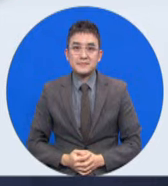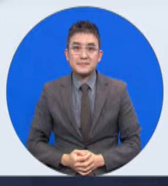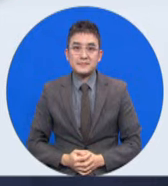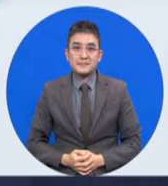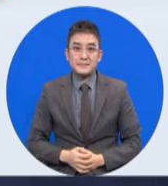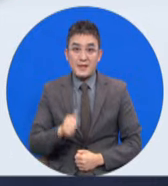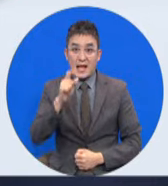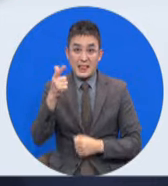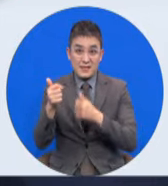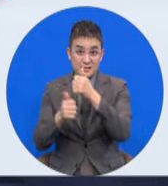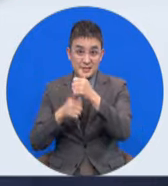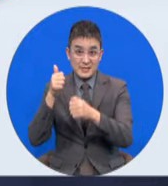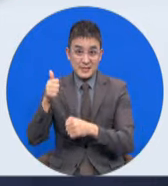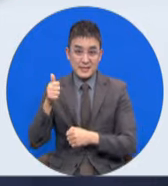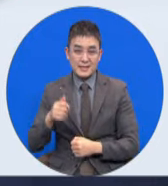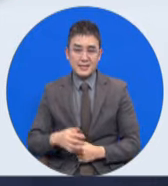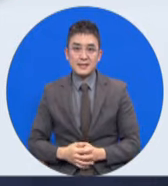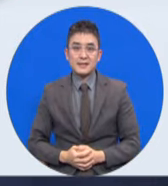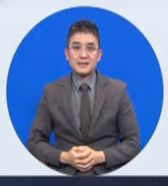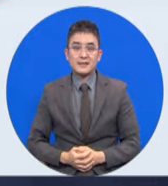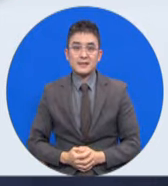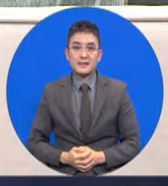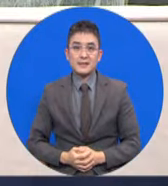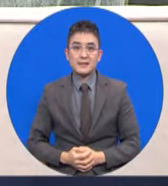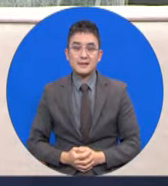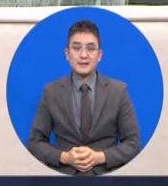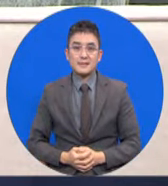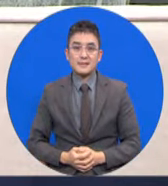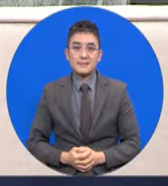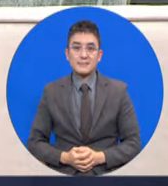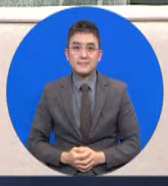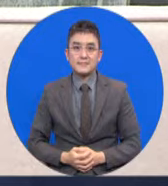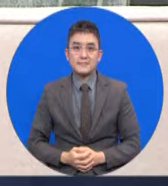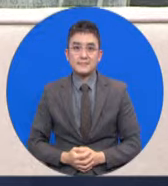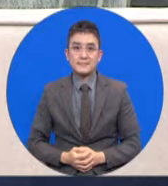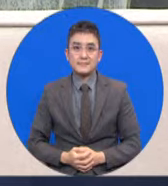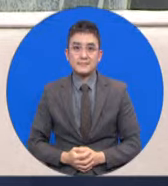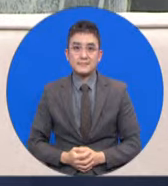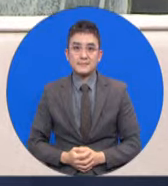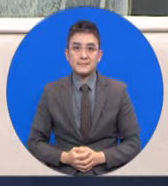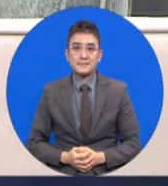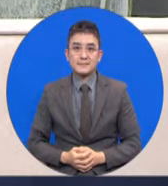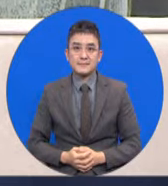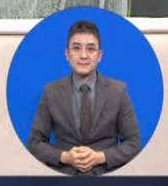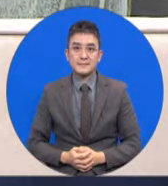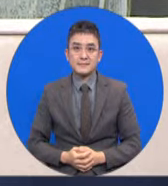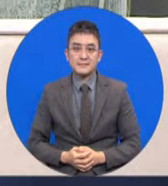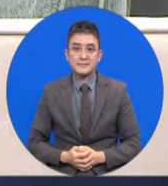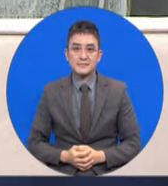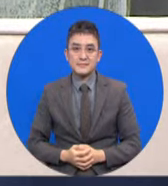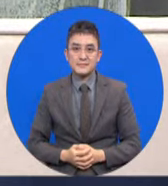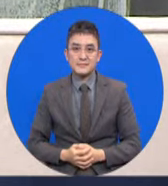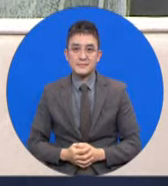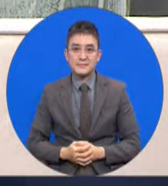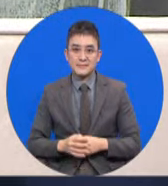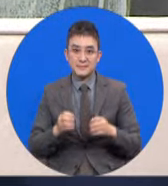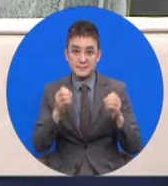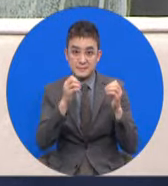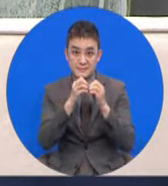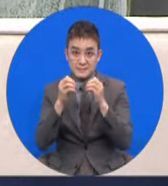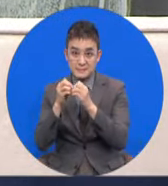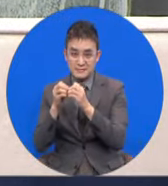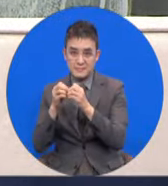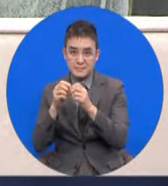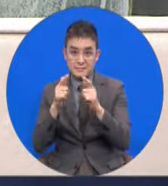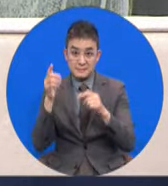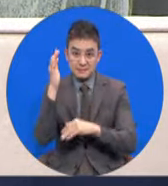한동훈 비대위원장이 그의 어떤 단일한 의제에 집중한 뭐 범죄자 프레임에